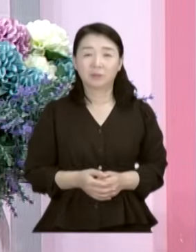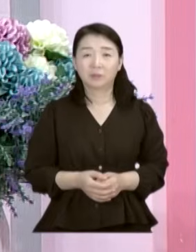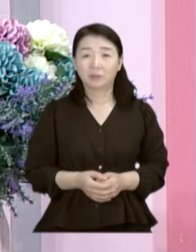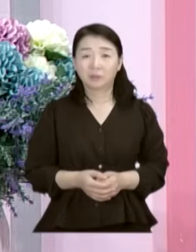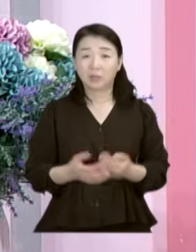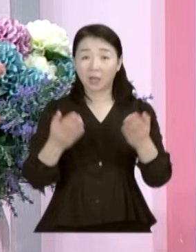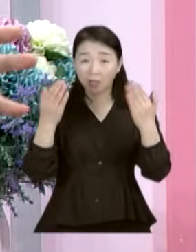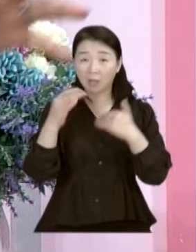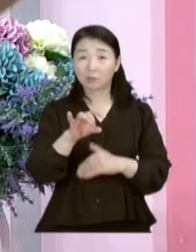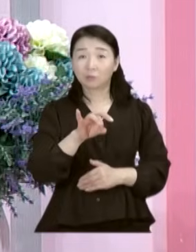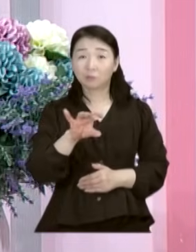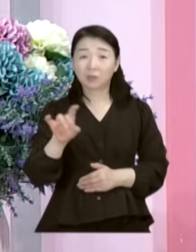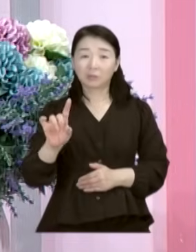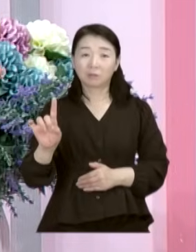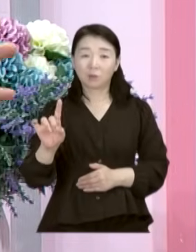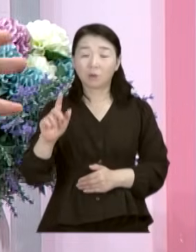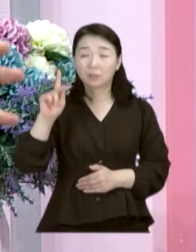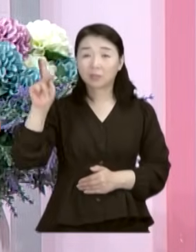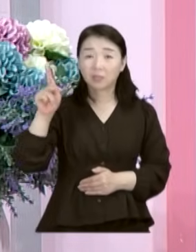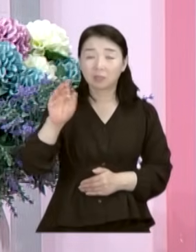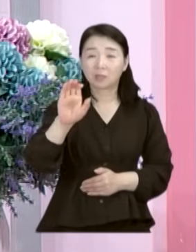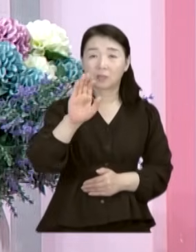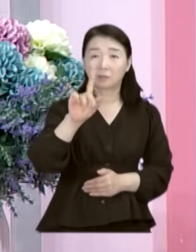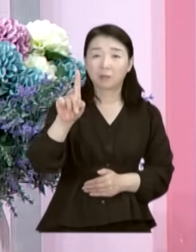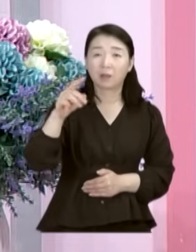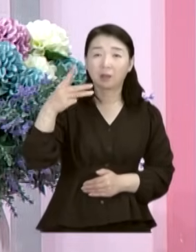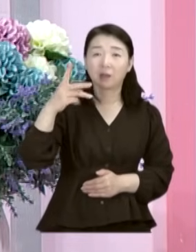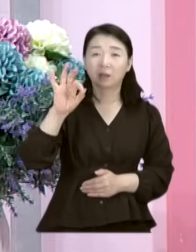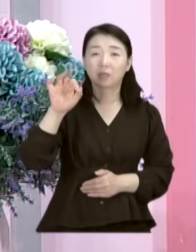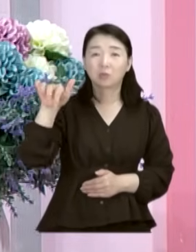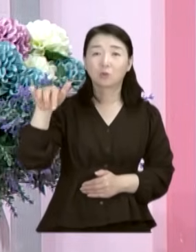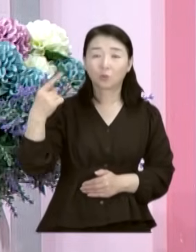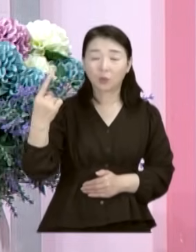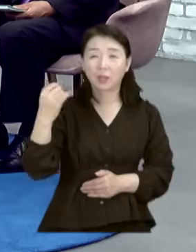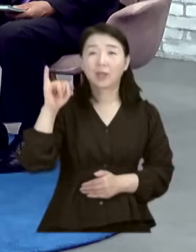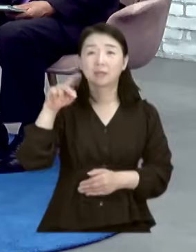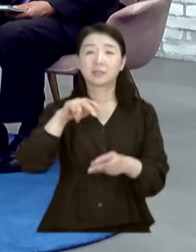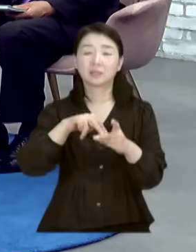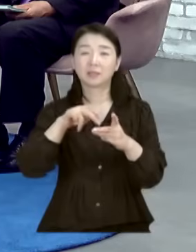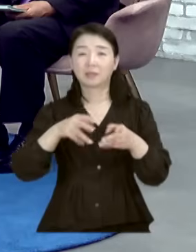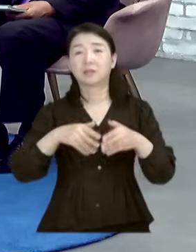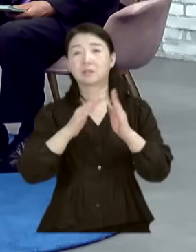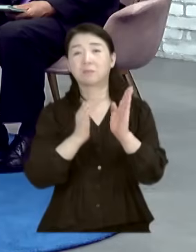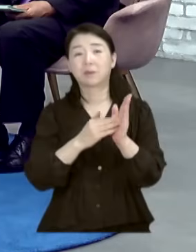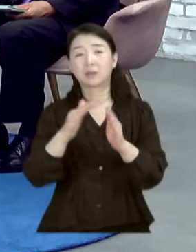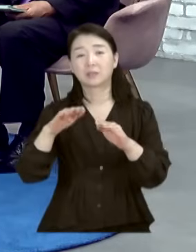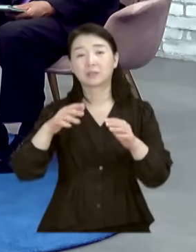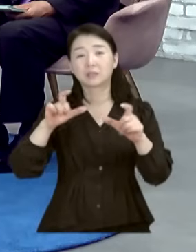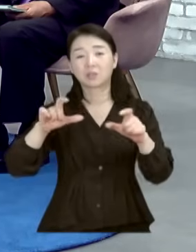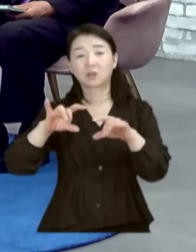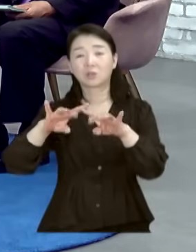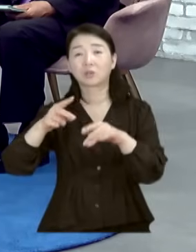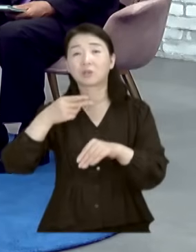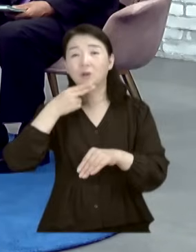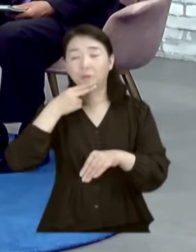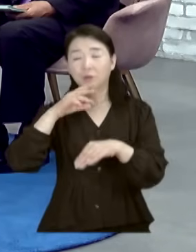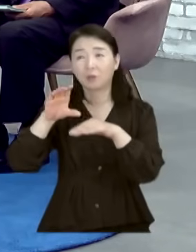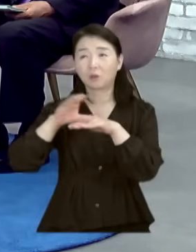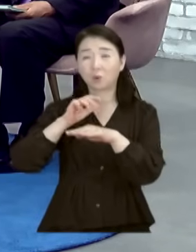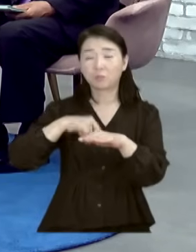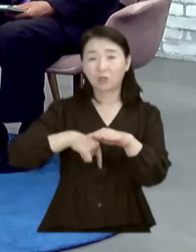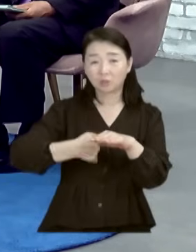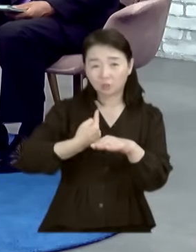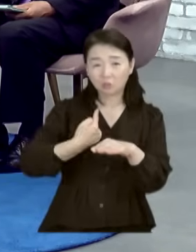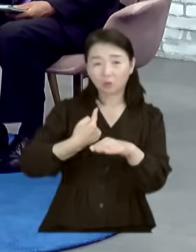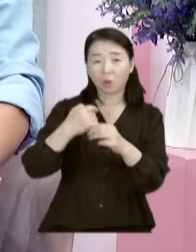그래서 모든 학교마다 케냐 발인 거에 it 센터가 지어졌어요 근데 그 지역엔 전기가 없으니까 그 컴퓨터에